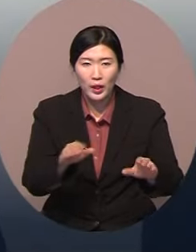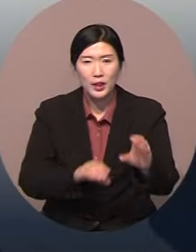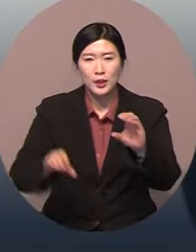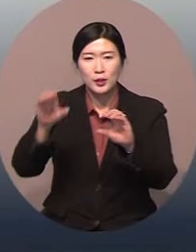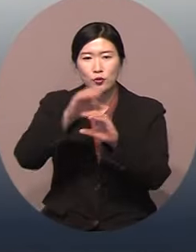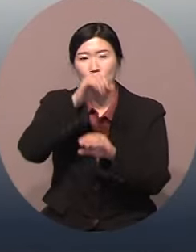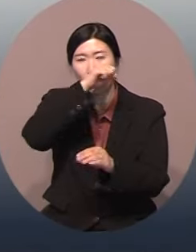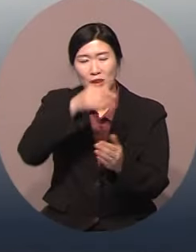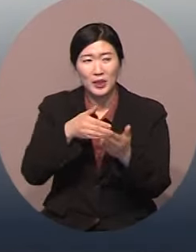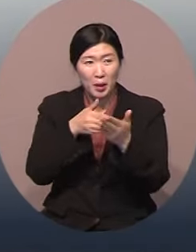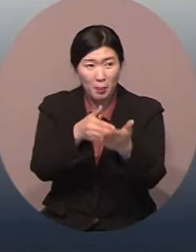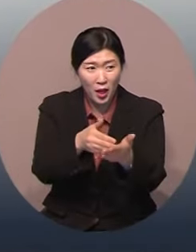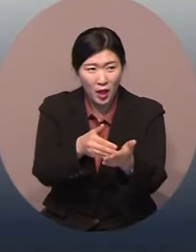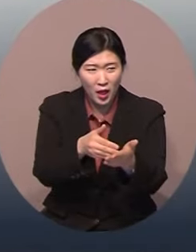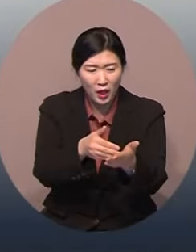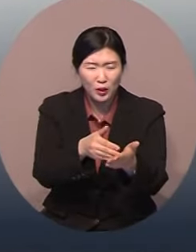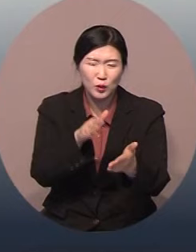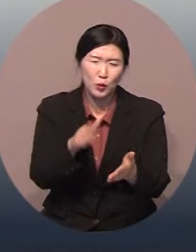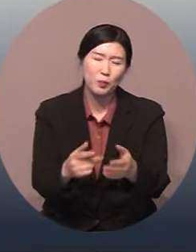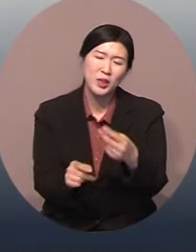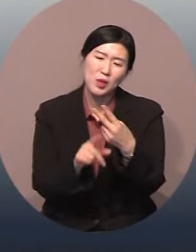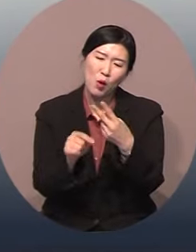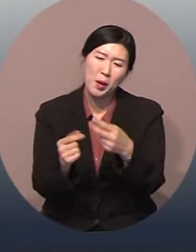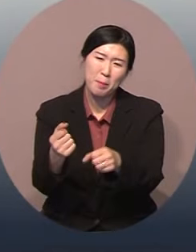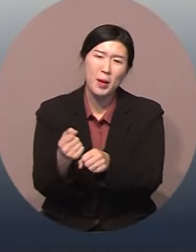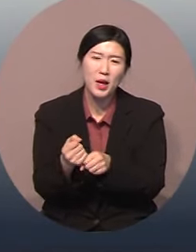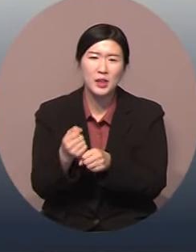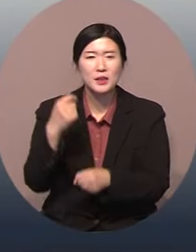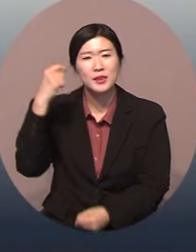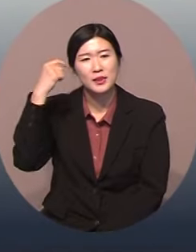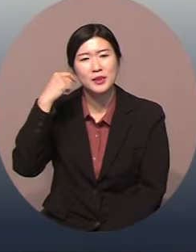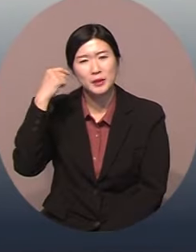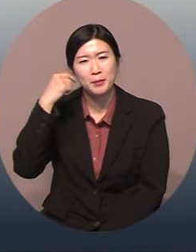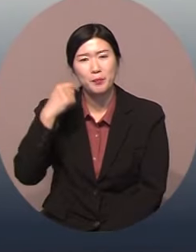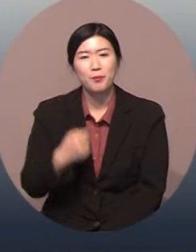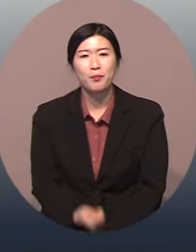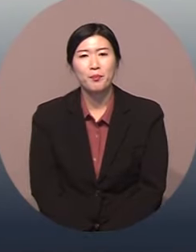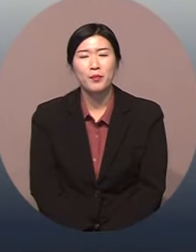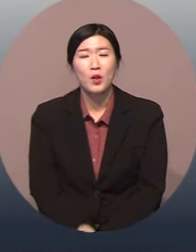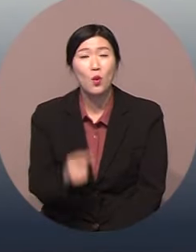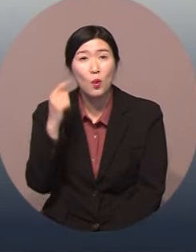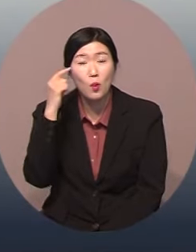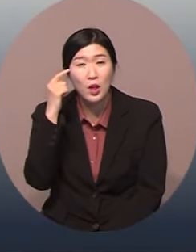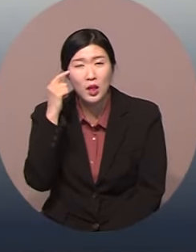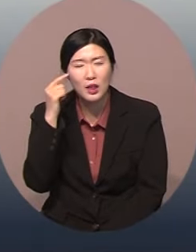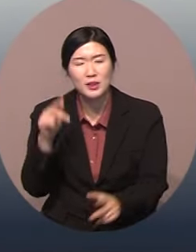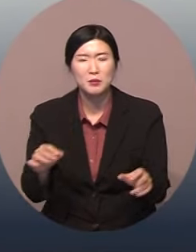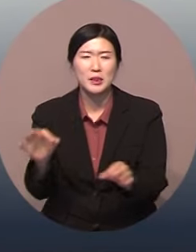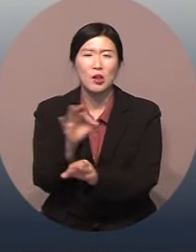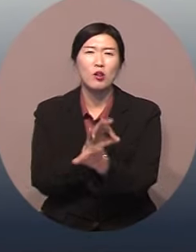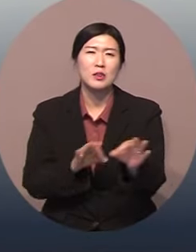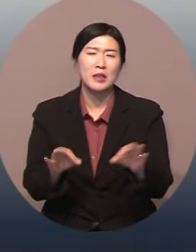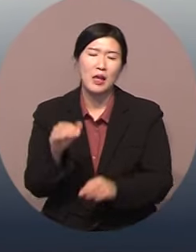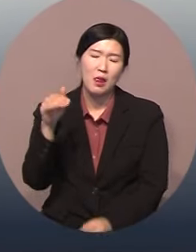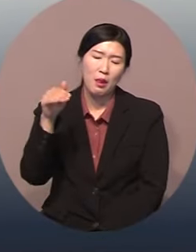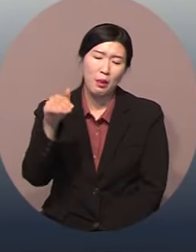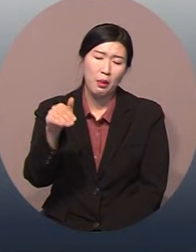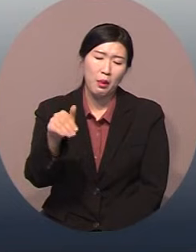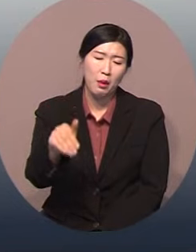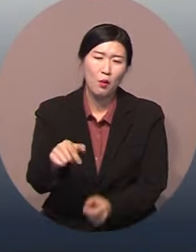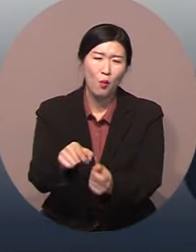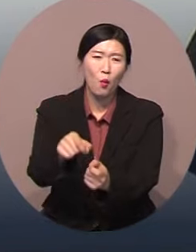편성이 예년과 달리 연초부터 실제적으로 이르게 된 것은 경기 침체 장기화로